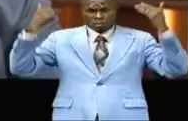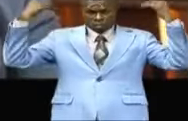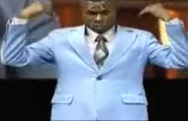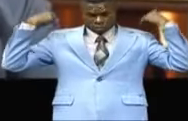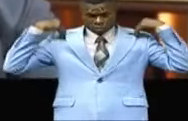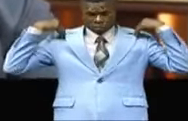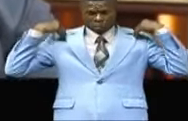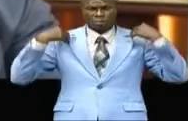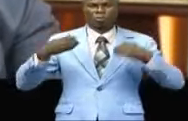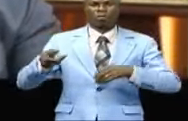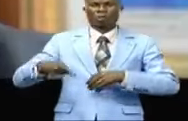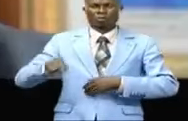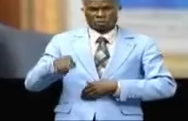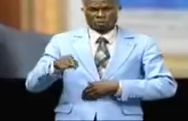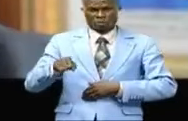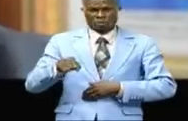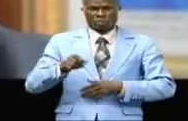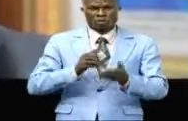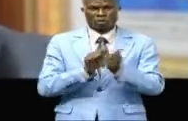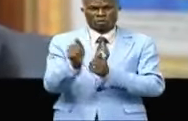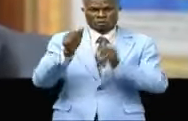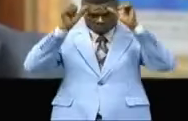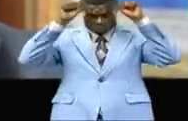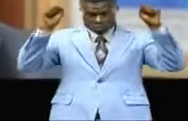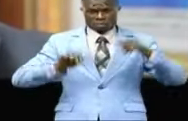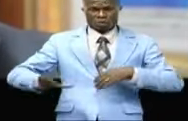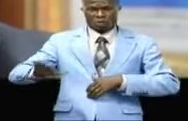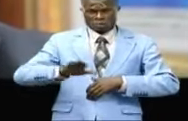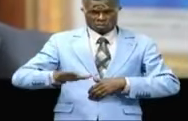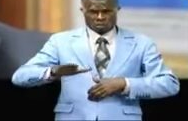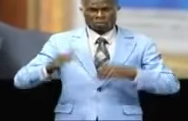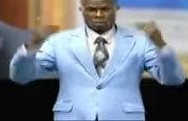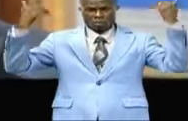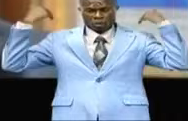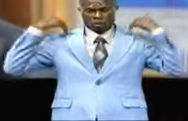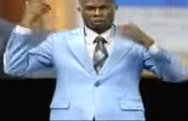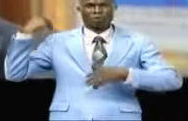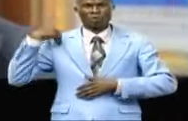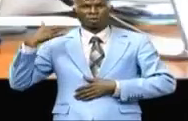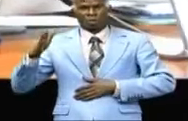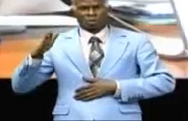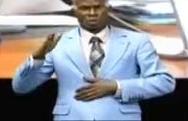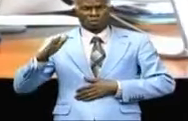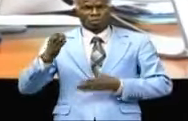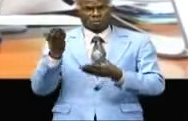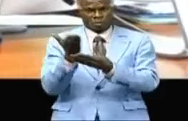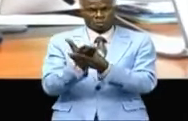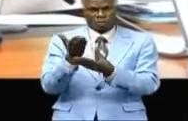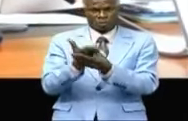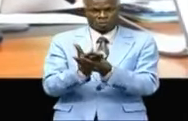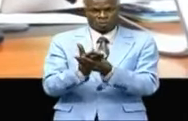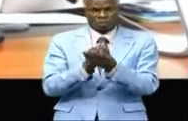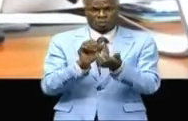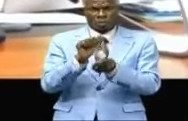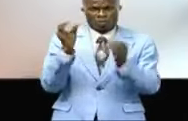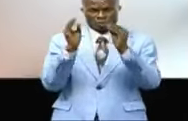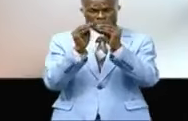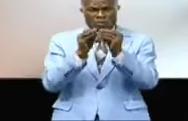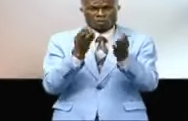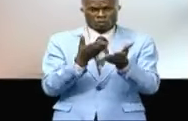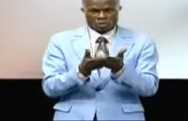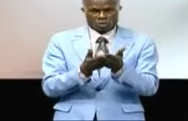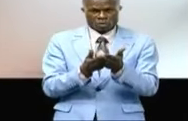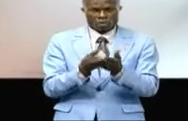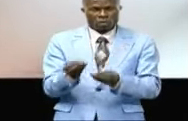organisation sous-régionale par l'entreprise du président de la République, chef de l'État. La documentation liée à ces assises